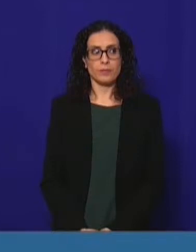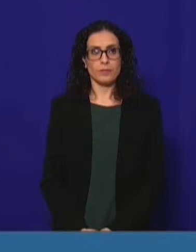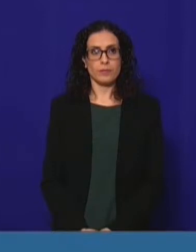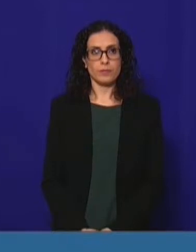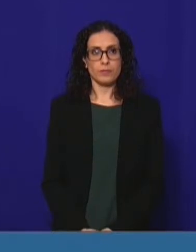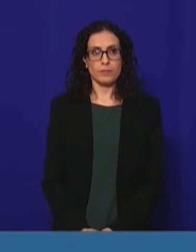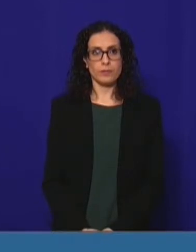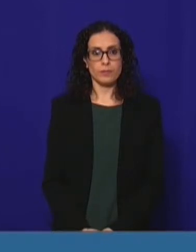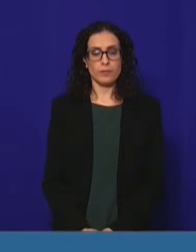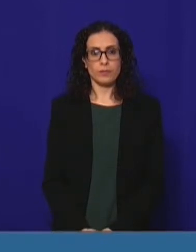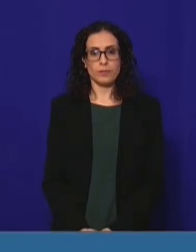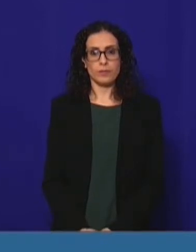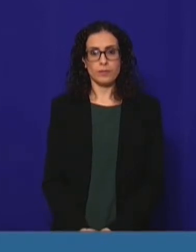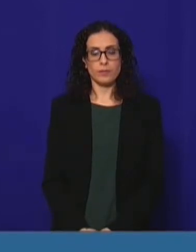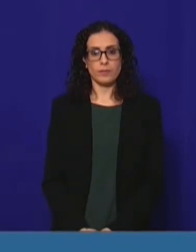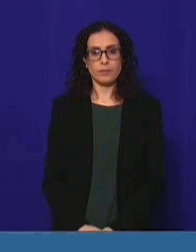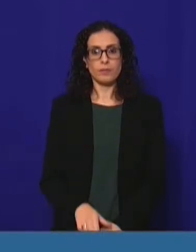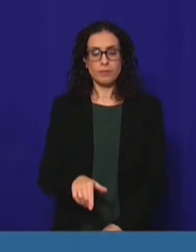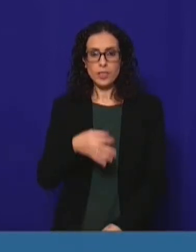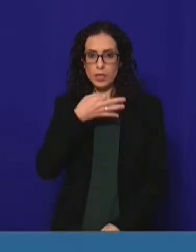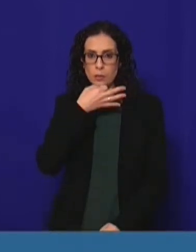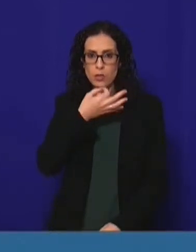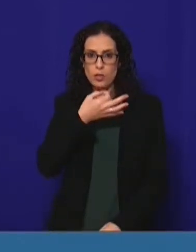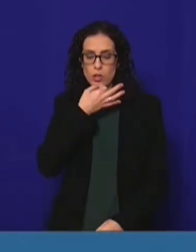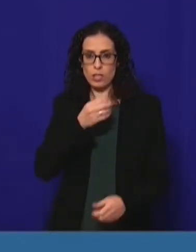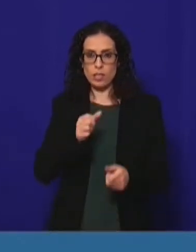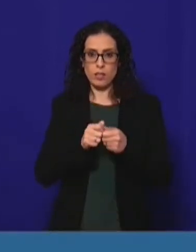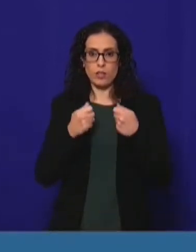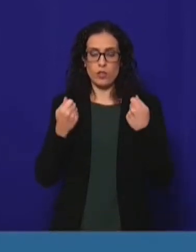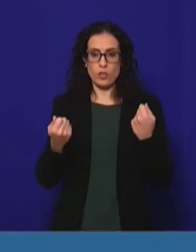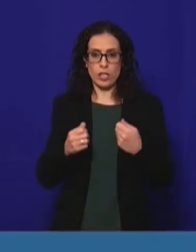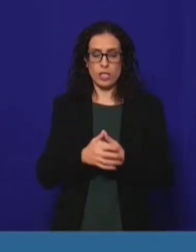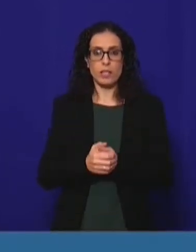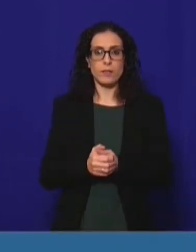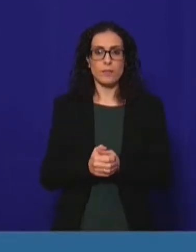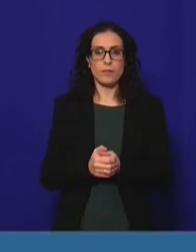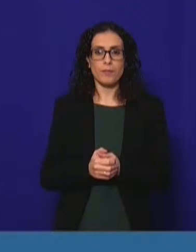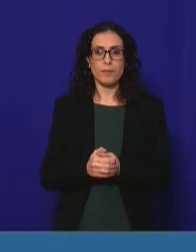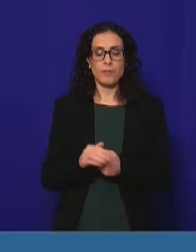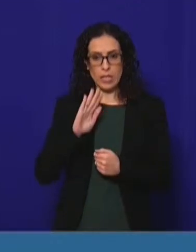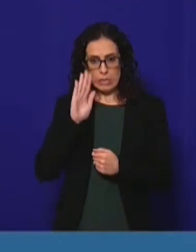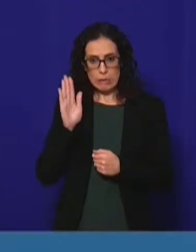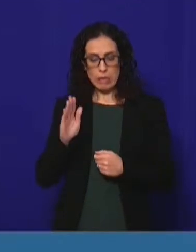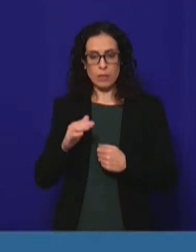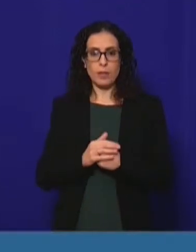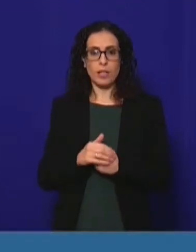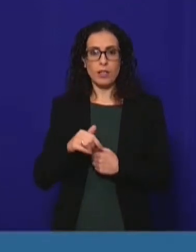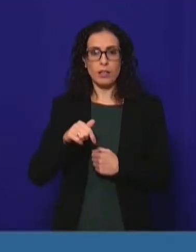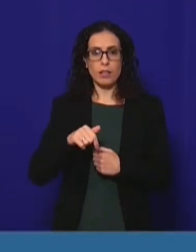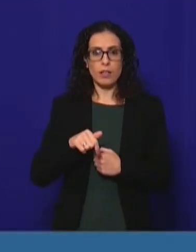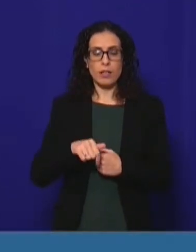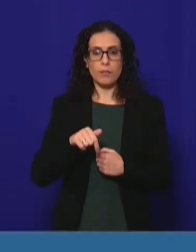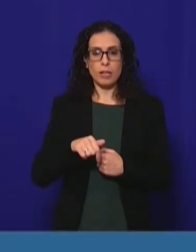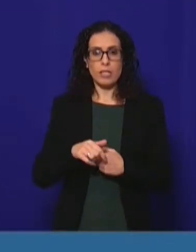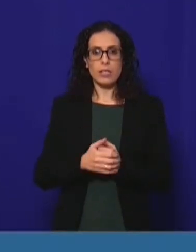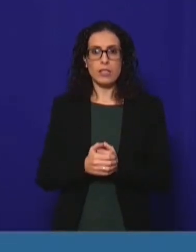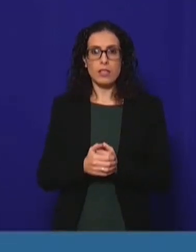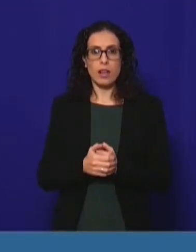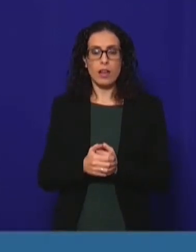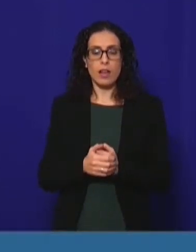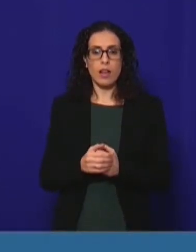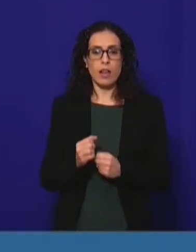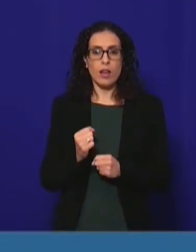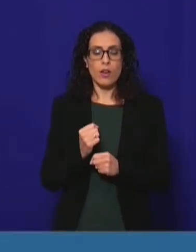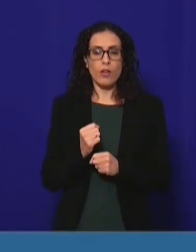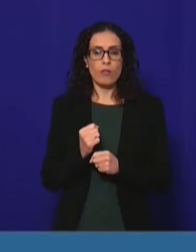Naddu għal-mistoqsijiet ġurnalisti. Insellem lek, Professor Gawci, ovvjament bħalissa bdina deħlin fix-xhur biex ngħidu hekk